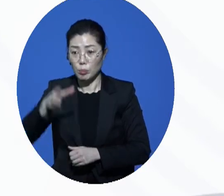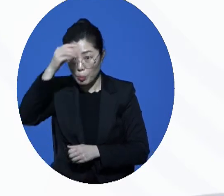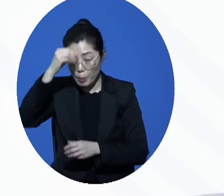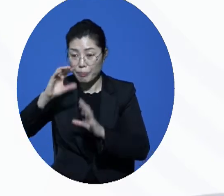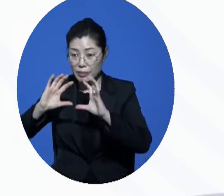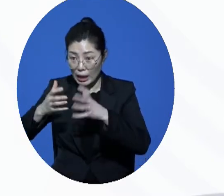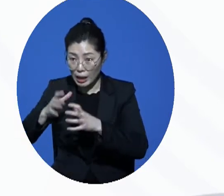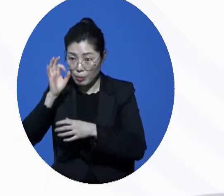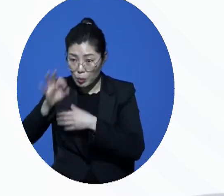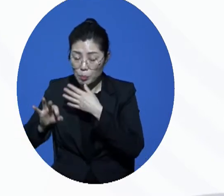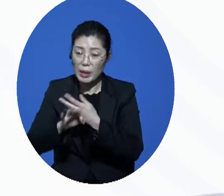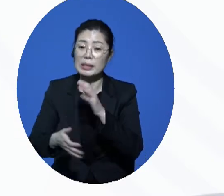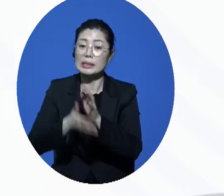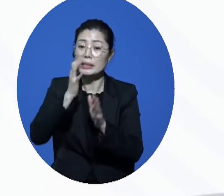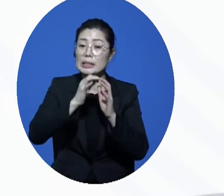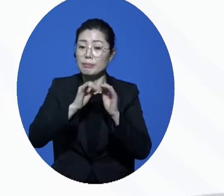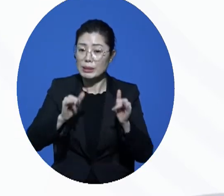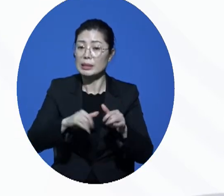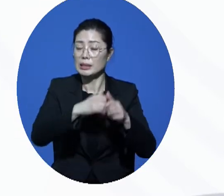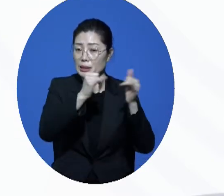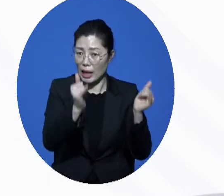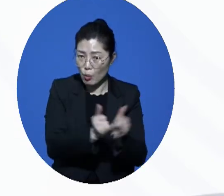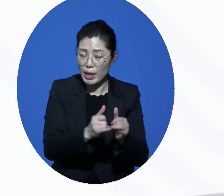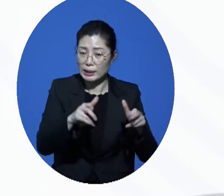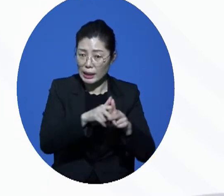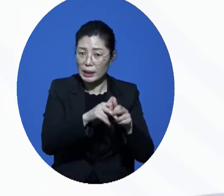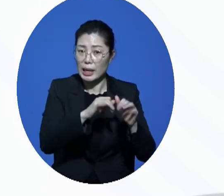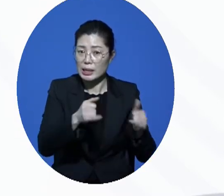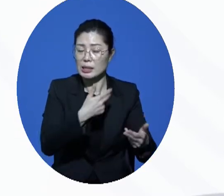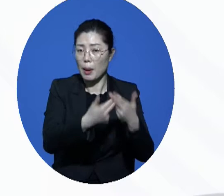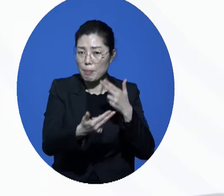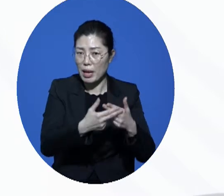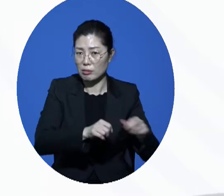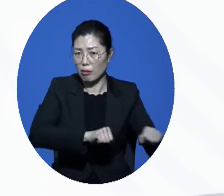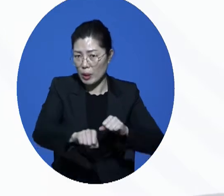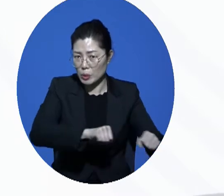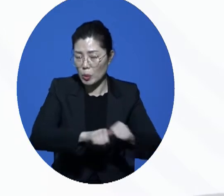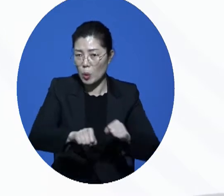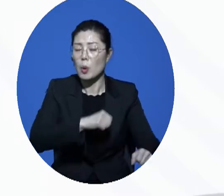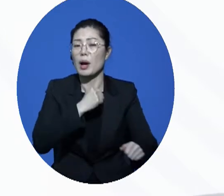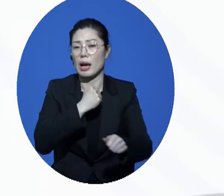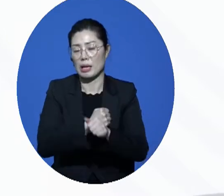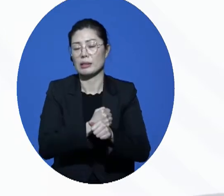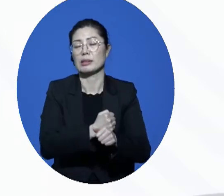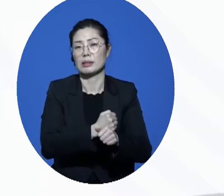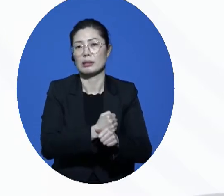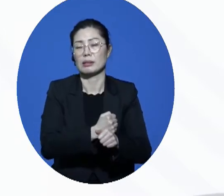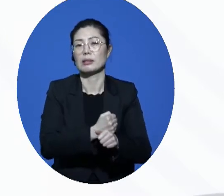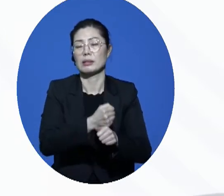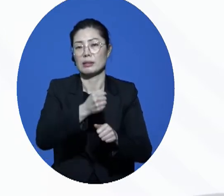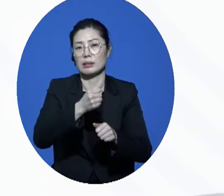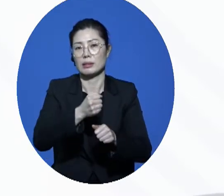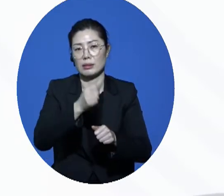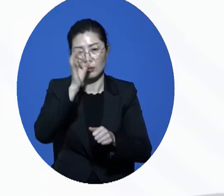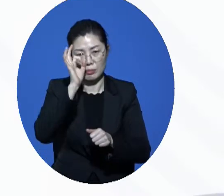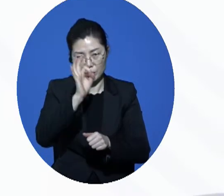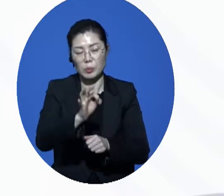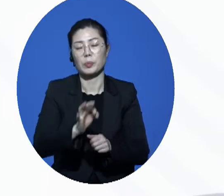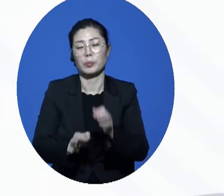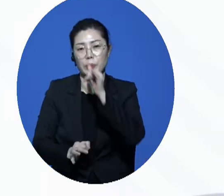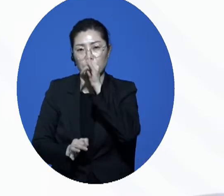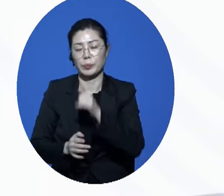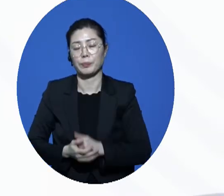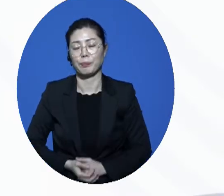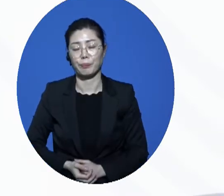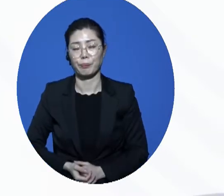대부분 다 시민사회 내지는 장애단체들이 주도했다라는 점을 확인할 수가 있었고 정부가 했던 것이 아니라는 점이 안타깝게도